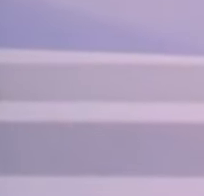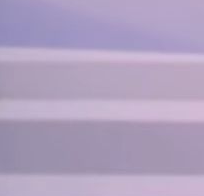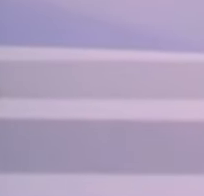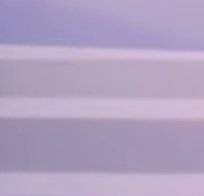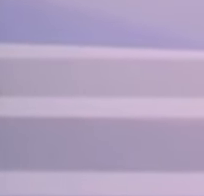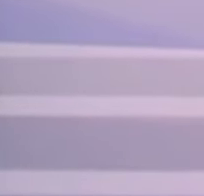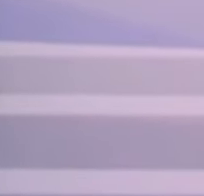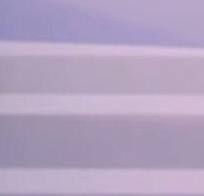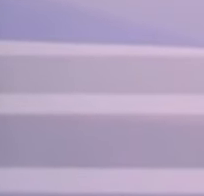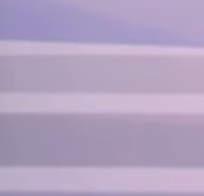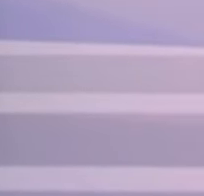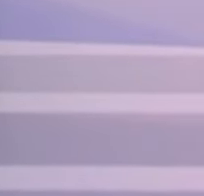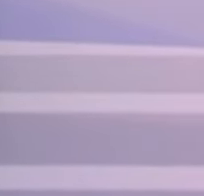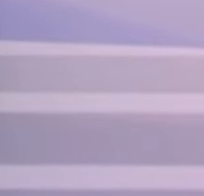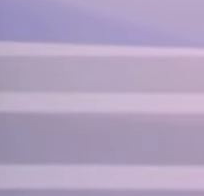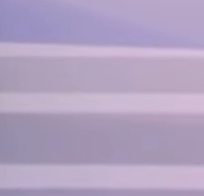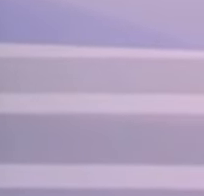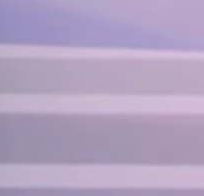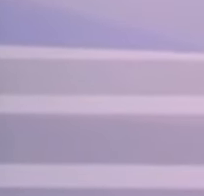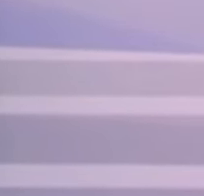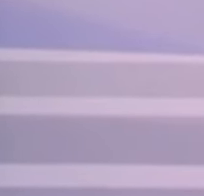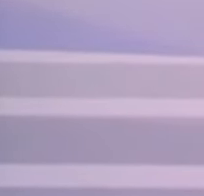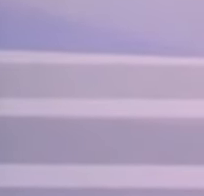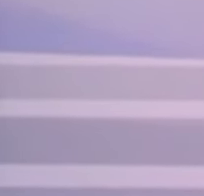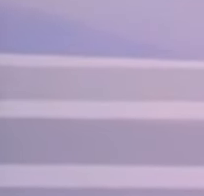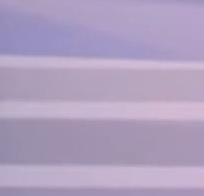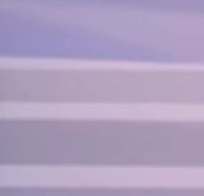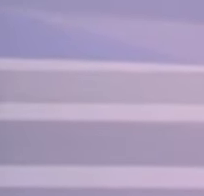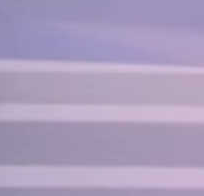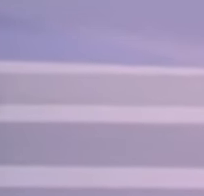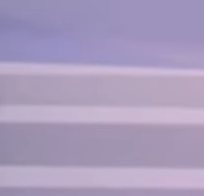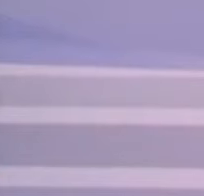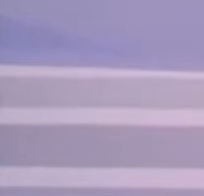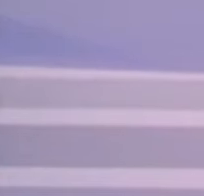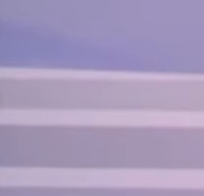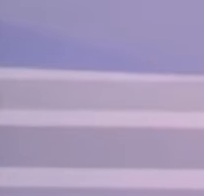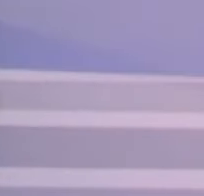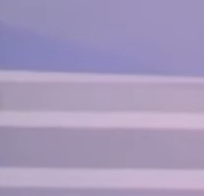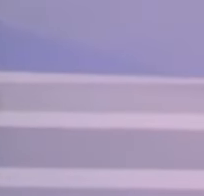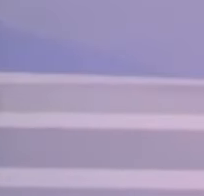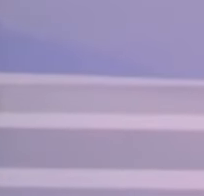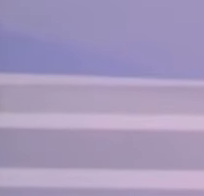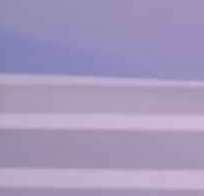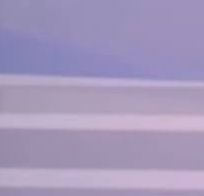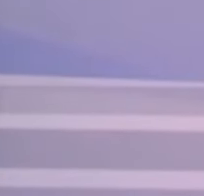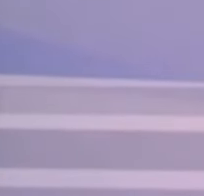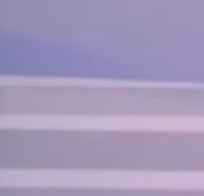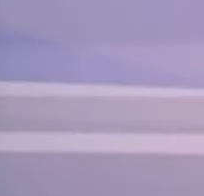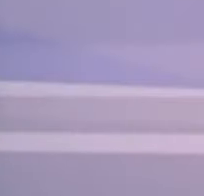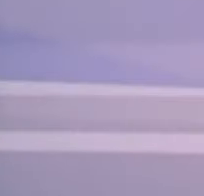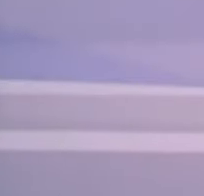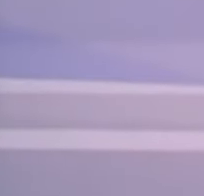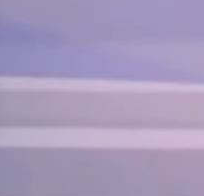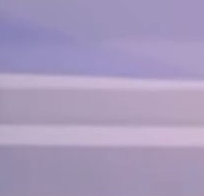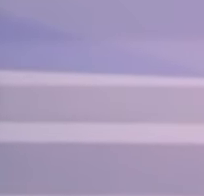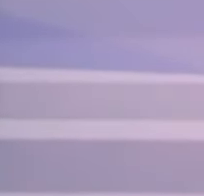Baka puso, patuloy na tumutok sa mga balita, mag-subscribe sa GMA Integrated News sa YouTube. Sa mga Kapuso